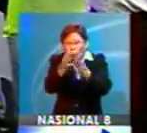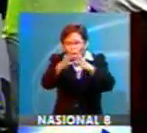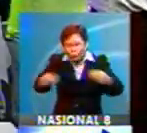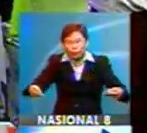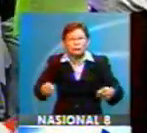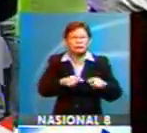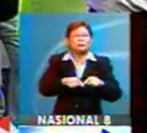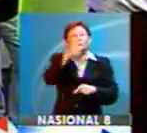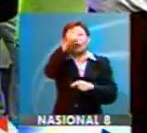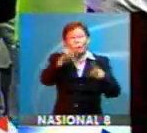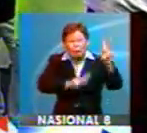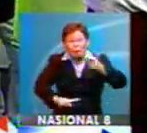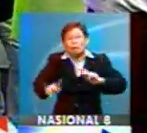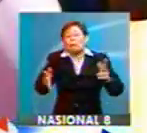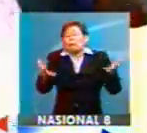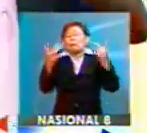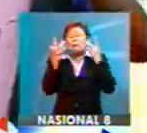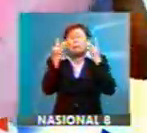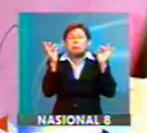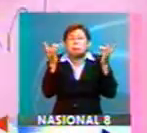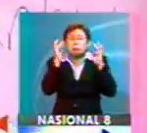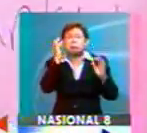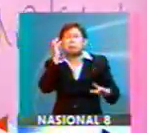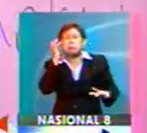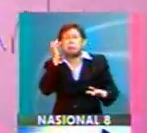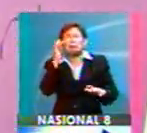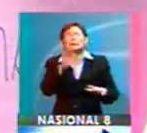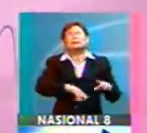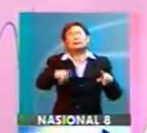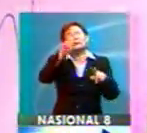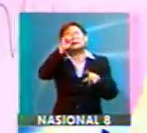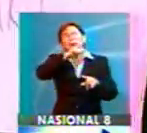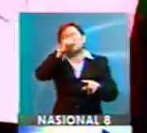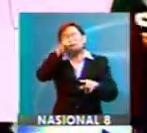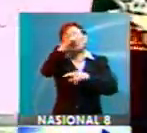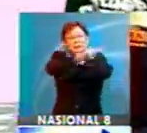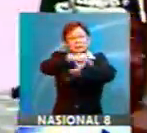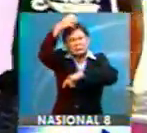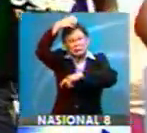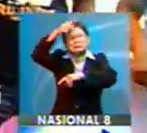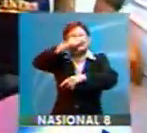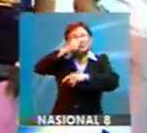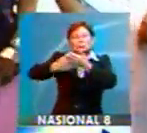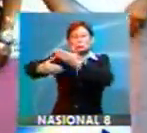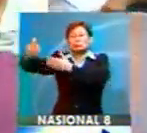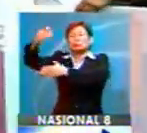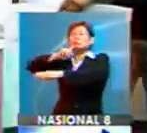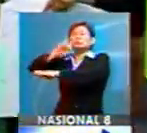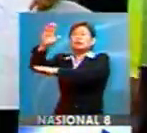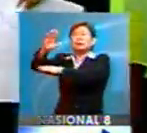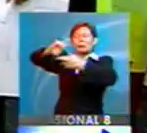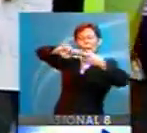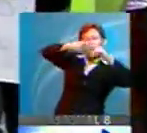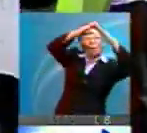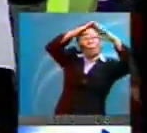diambil kerana penduduk tiada pilihan lain. Mereka merasakan seolah-olah dipermainkan kerajaan negeri yang sebelum ini berjanji untuk